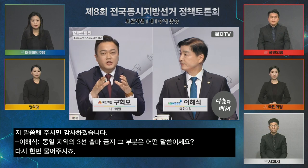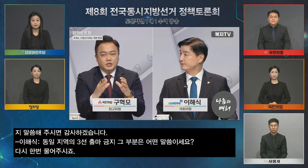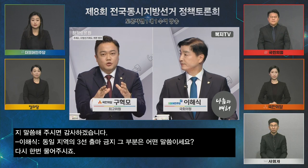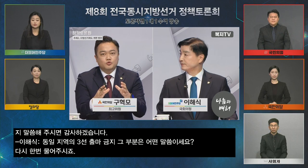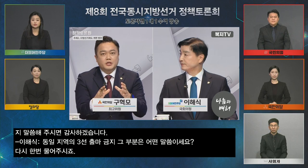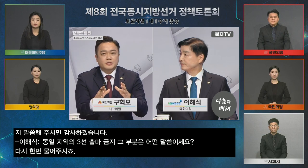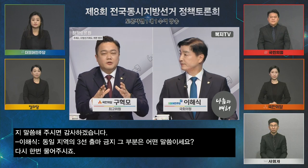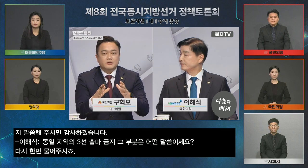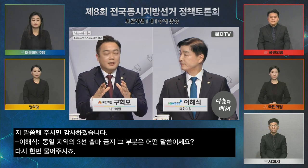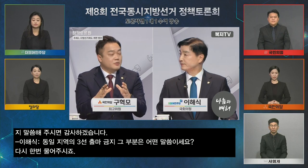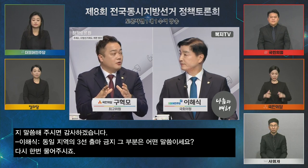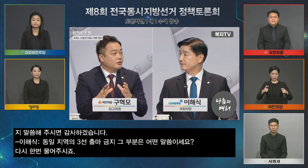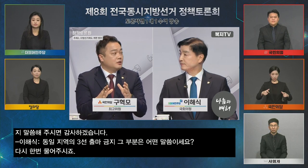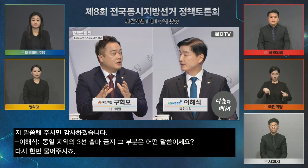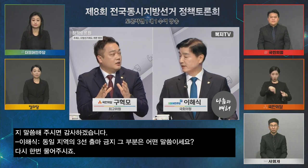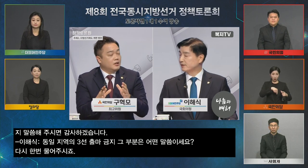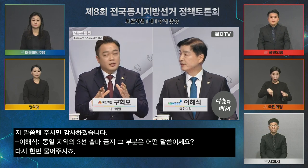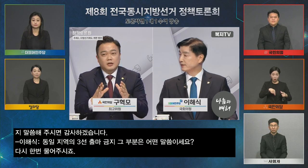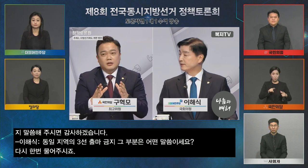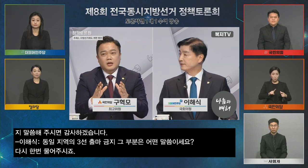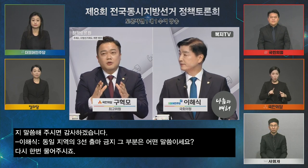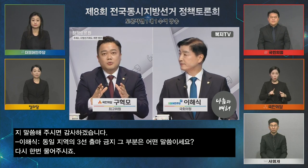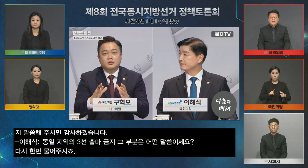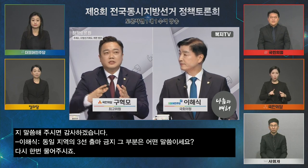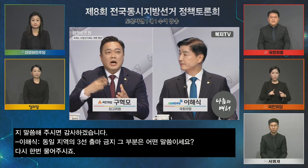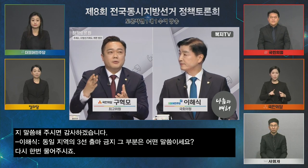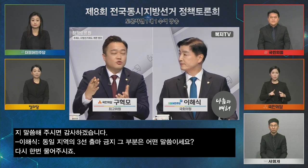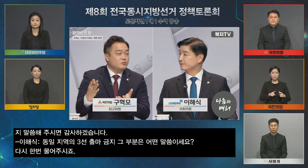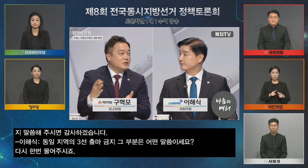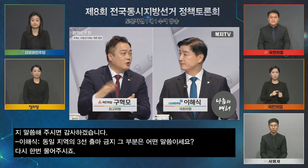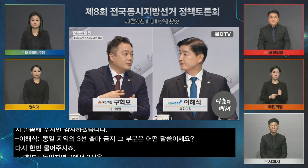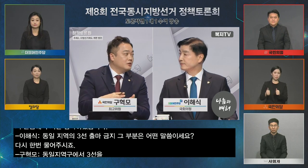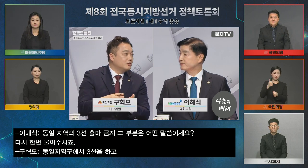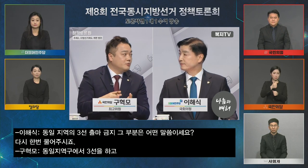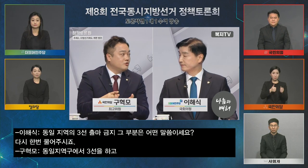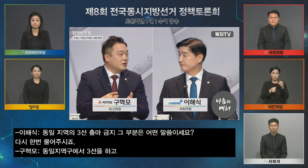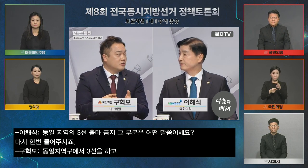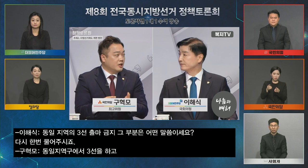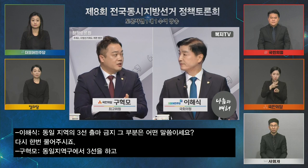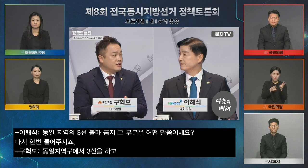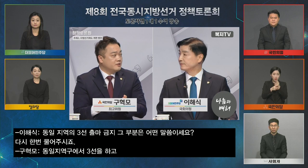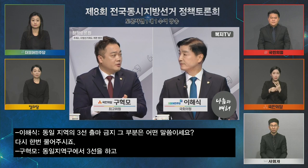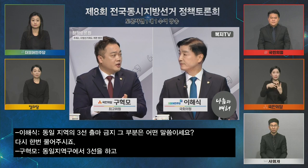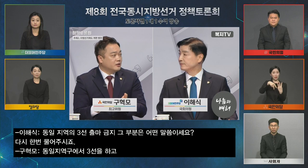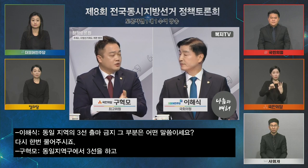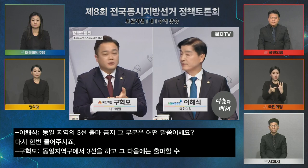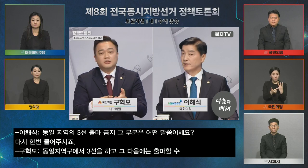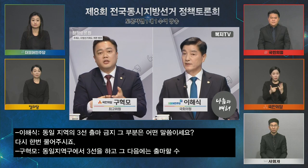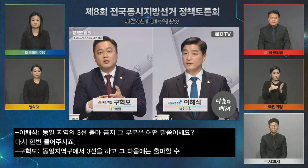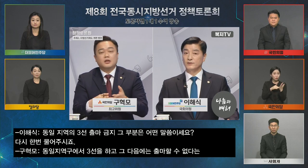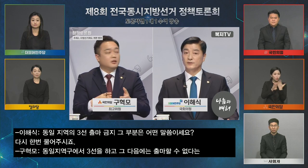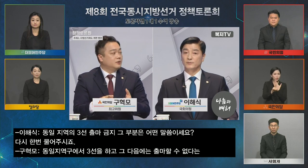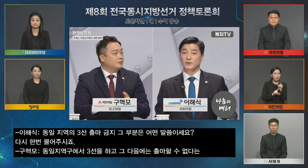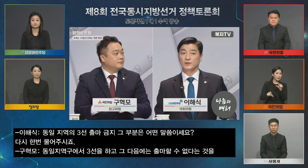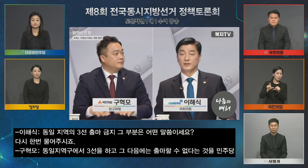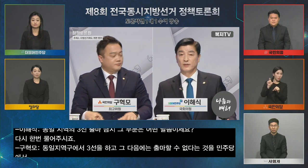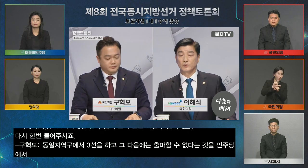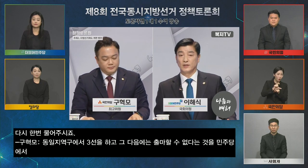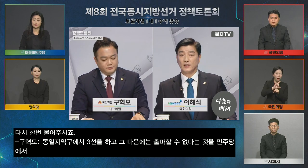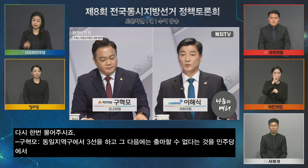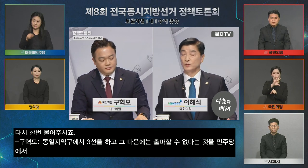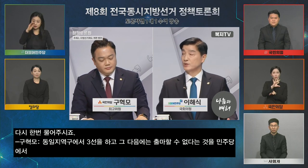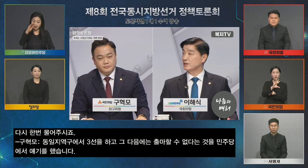동일 지역구에서 3선을 하고 그 다음에는 출마할 수 없다는 것을 민주당에서 얘기를 했습니다. 그것을